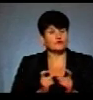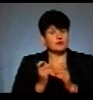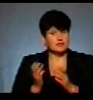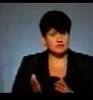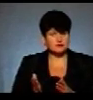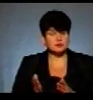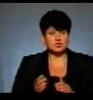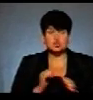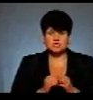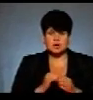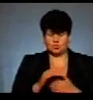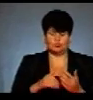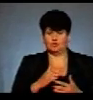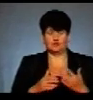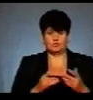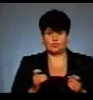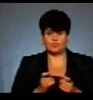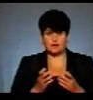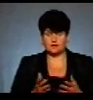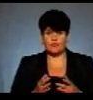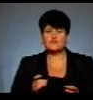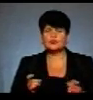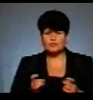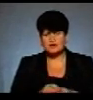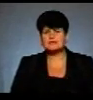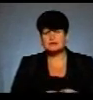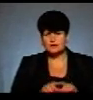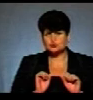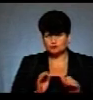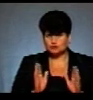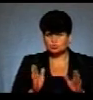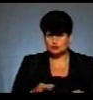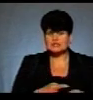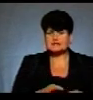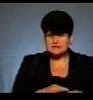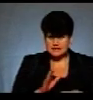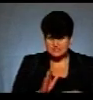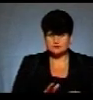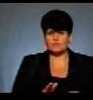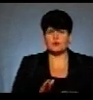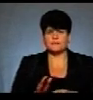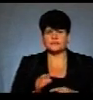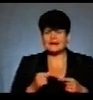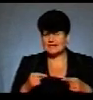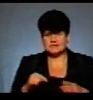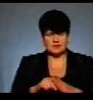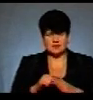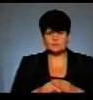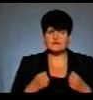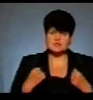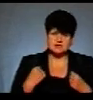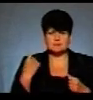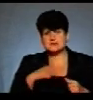дуже, до речі, часто плутають з конфліктом, тому що в конфлікті теж може бути насильство, і теж може бути різного характеру. Це може бути і фізичне,